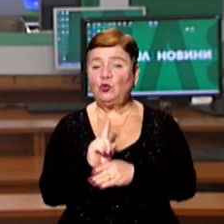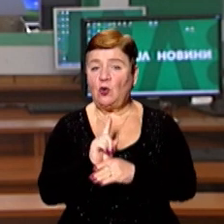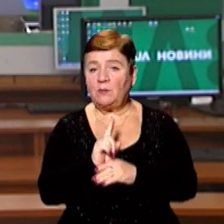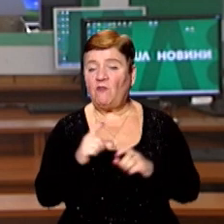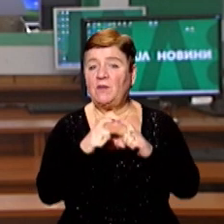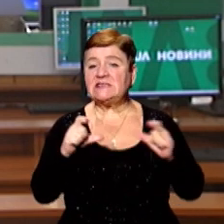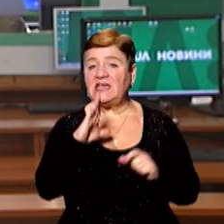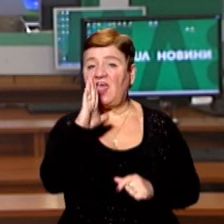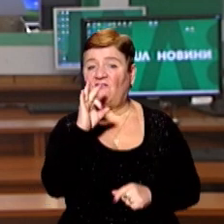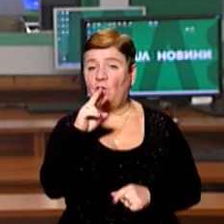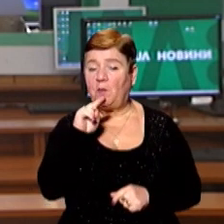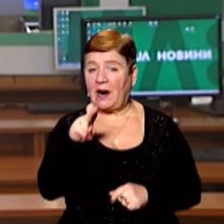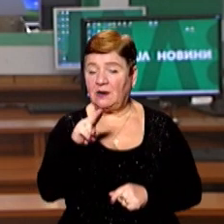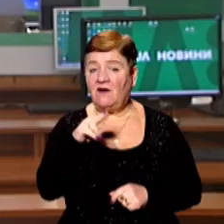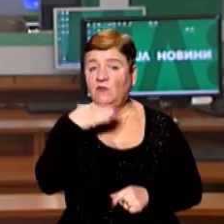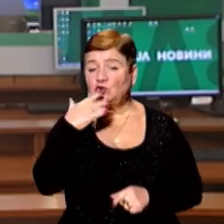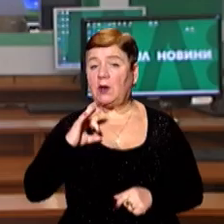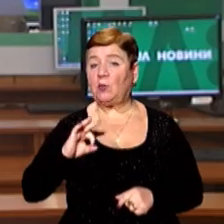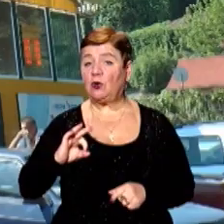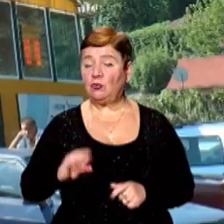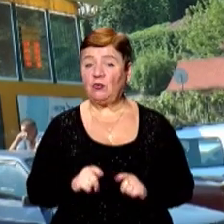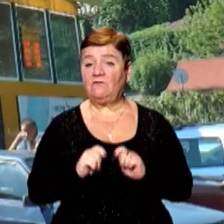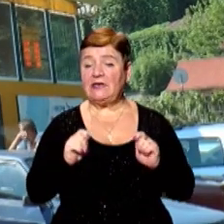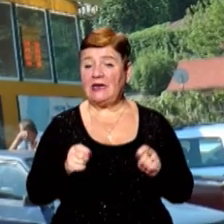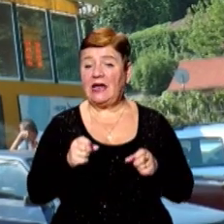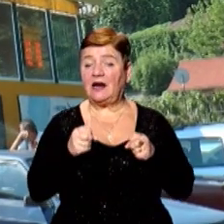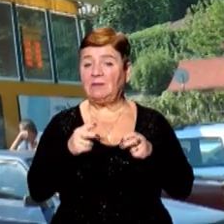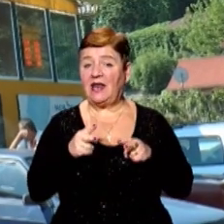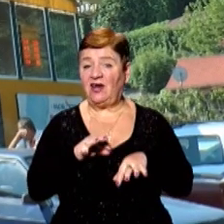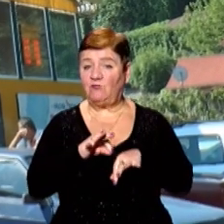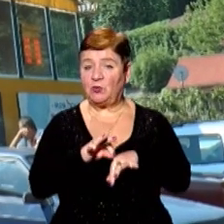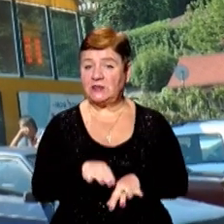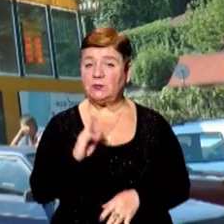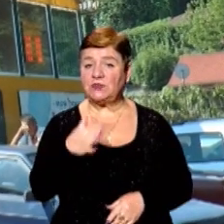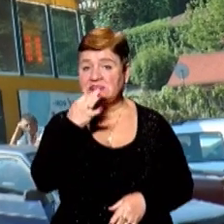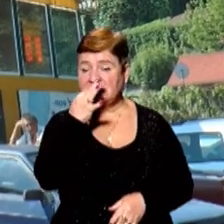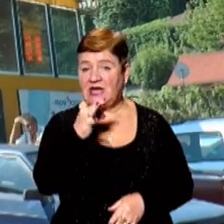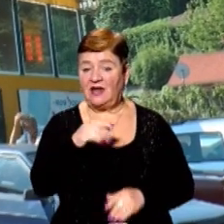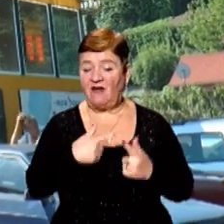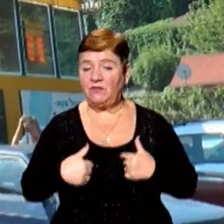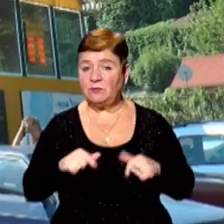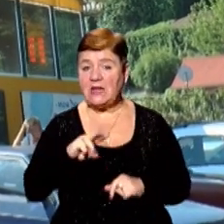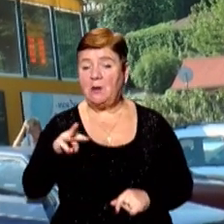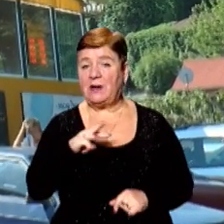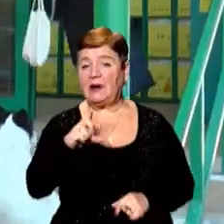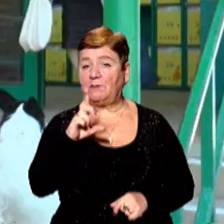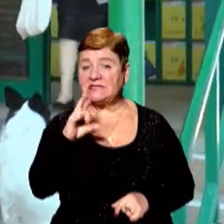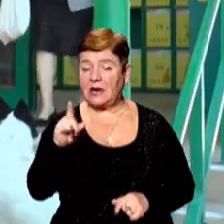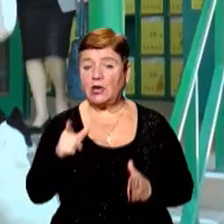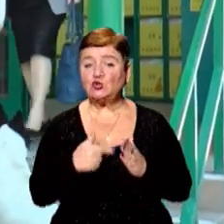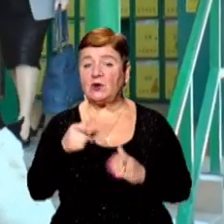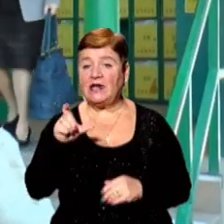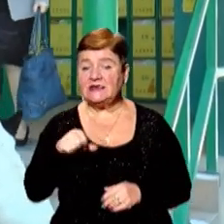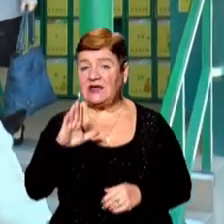супермаркеті «Вопак» в Ужгороді прокуратура Закарпаття відкрила кримінальне провадження. Про це повідомила речниця відомства Марина Безега.